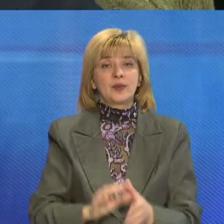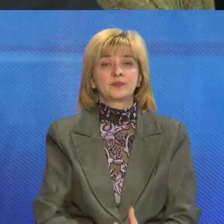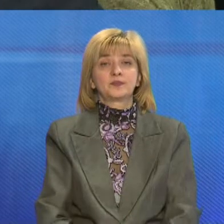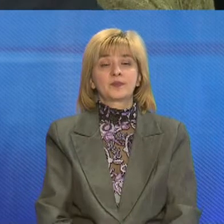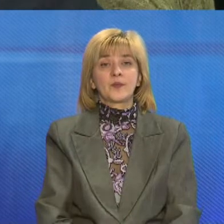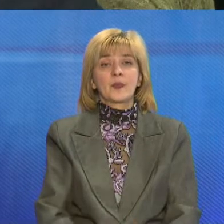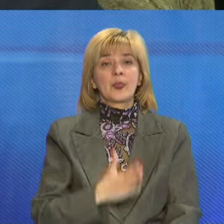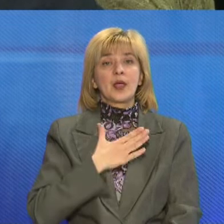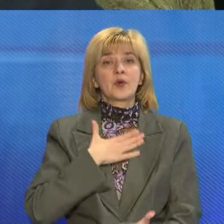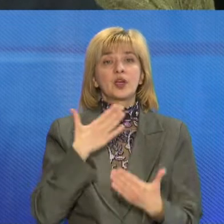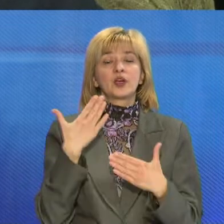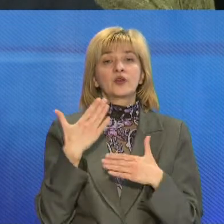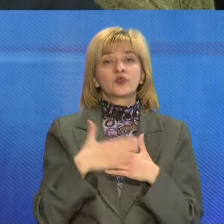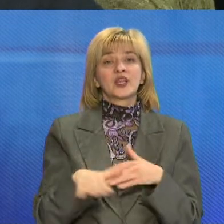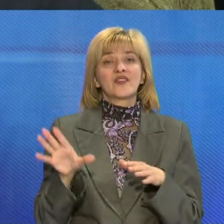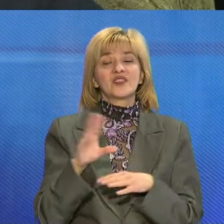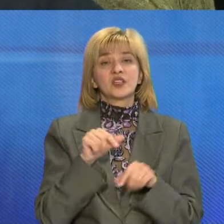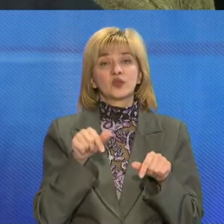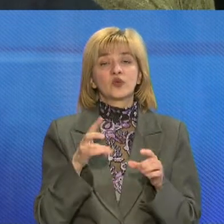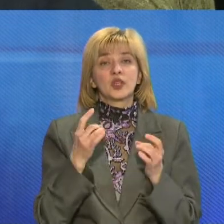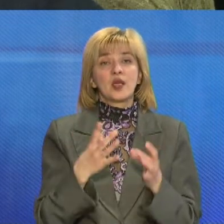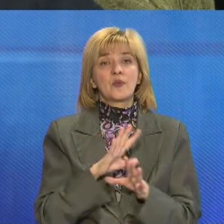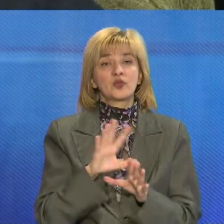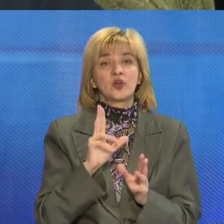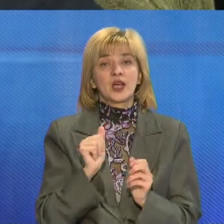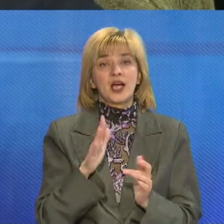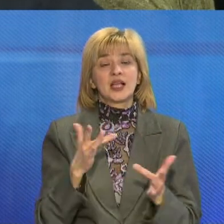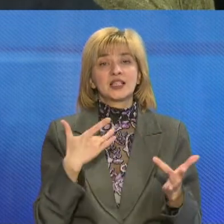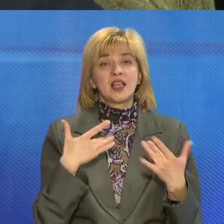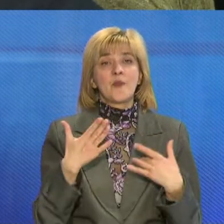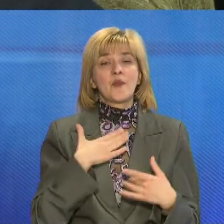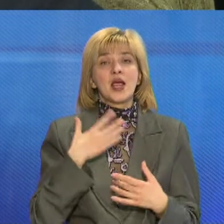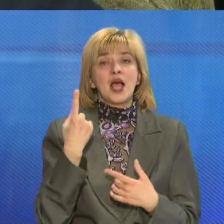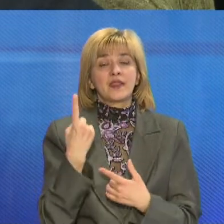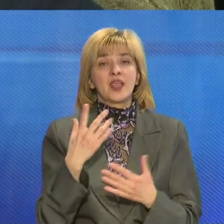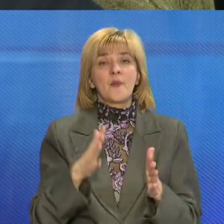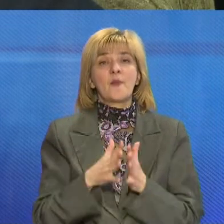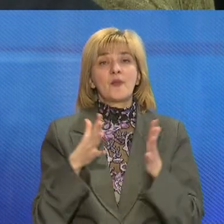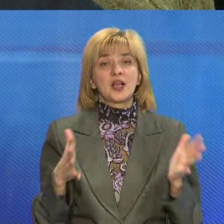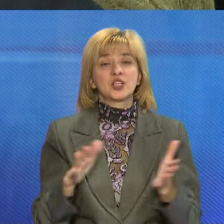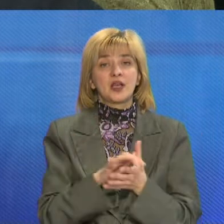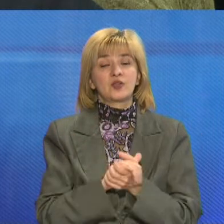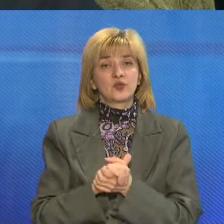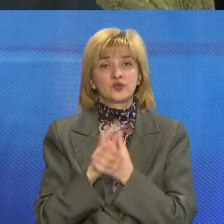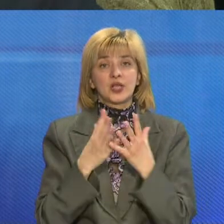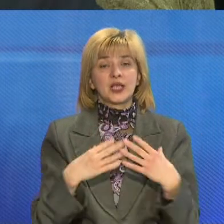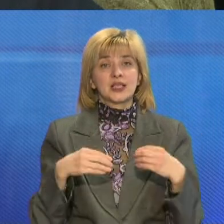Мы уже все тут не просто как театр, мы как одна большая дружная семья.